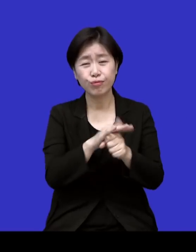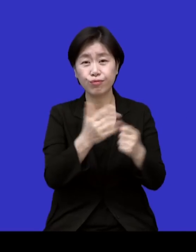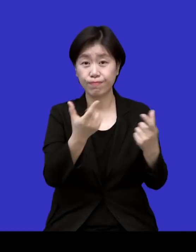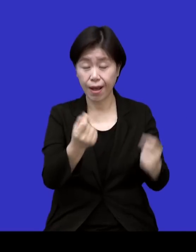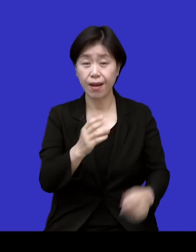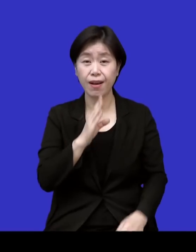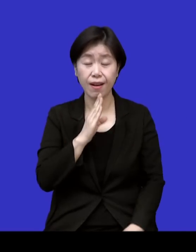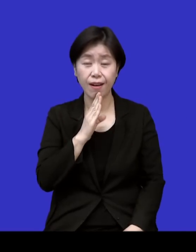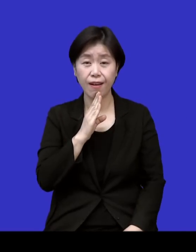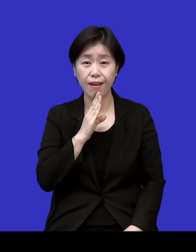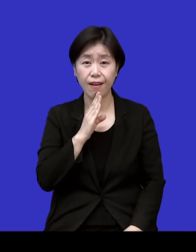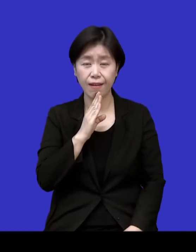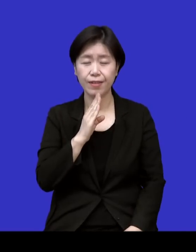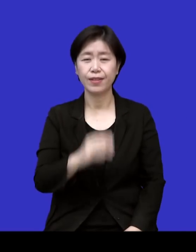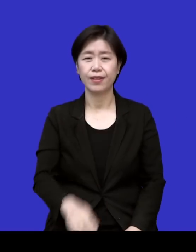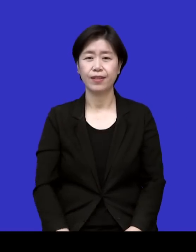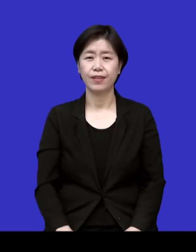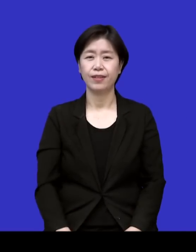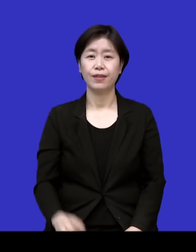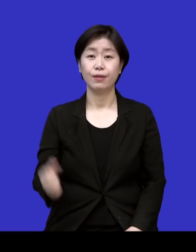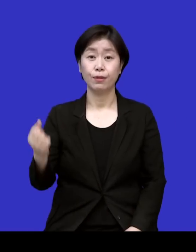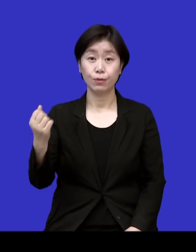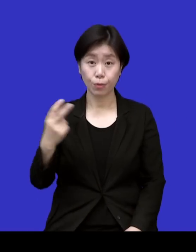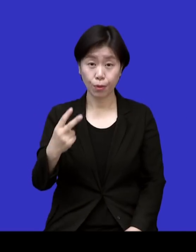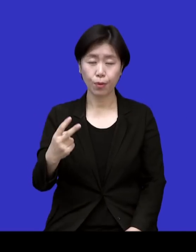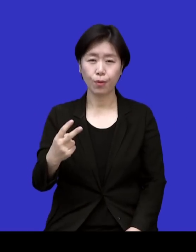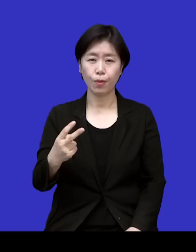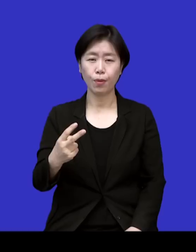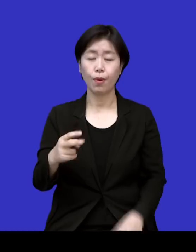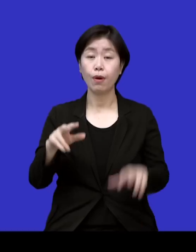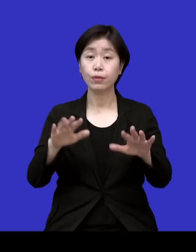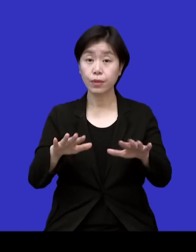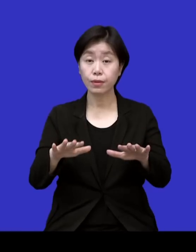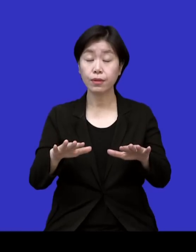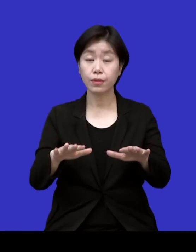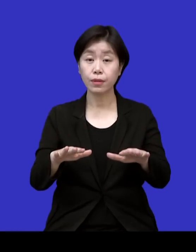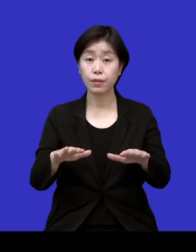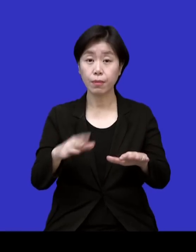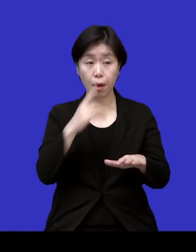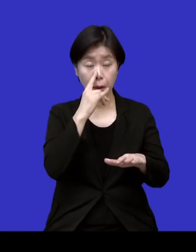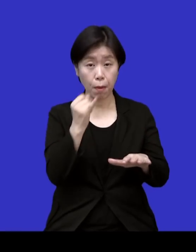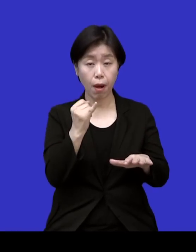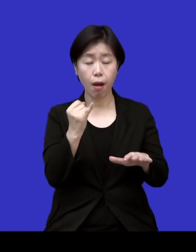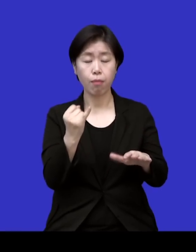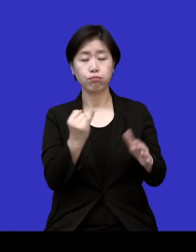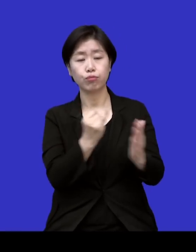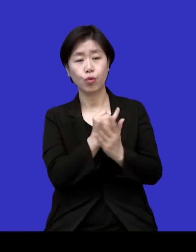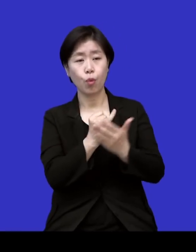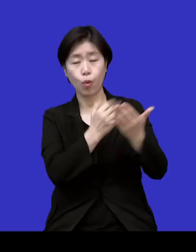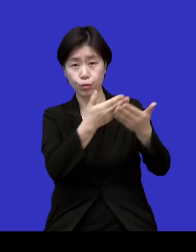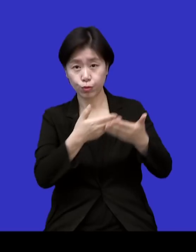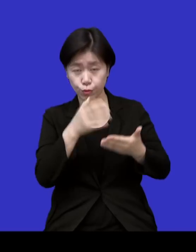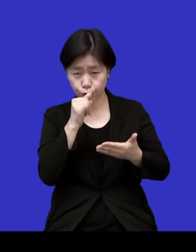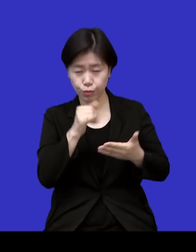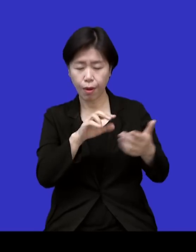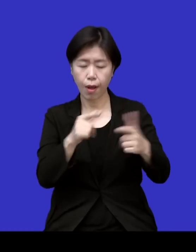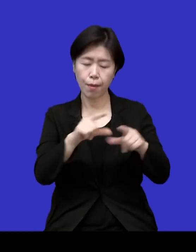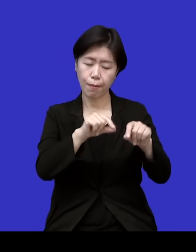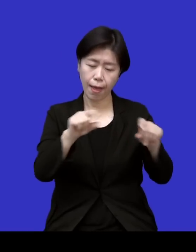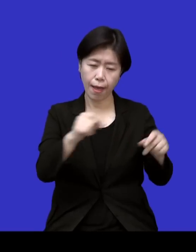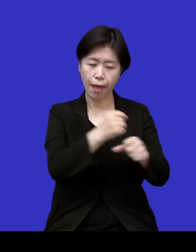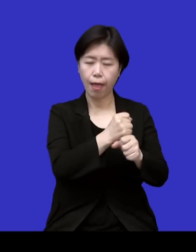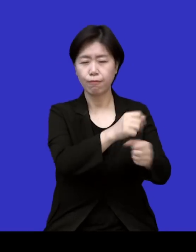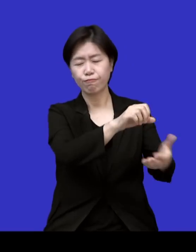그리고 엄마가 지금 너를 산후조리도 해줬고 먼 곳에서 손주들을 먹이려고 음식도 해오고